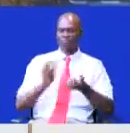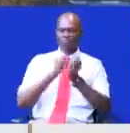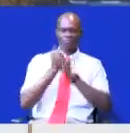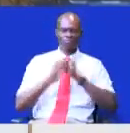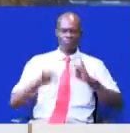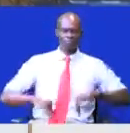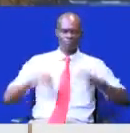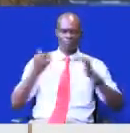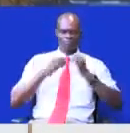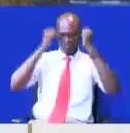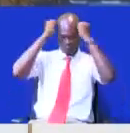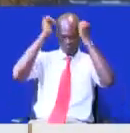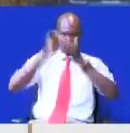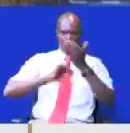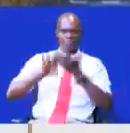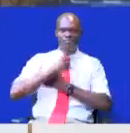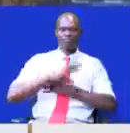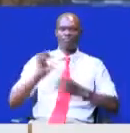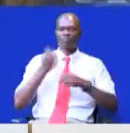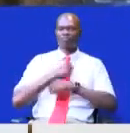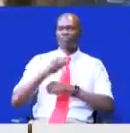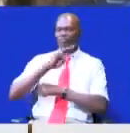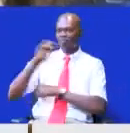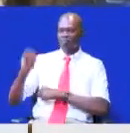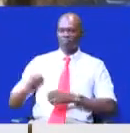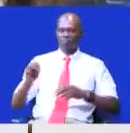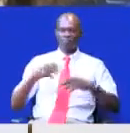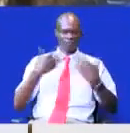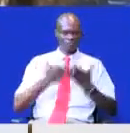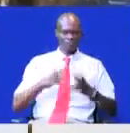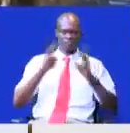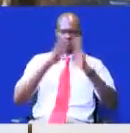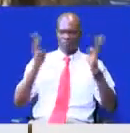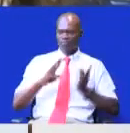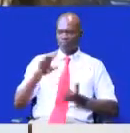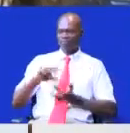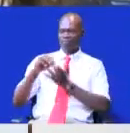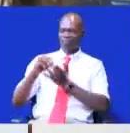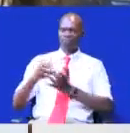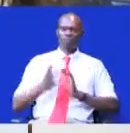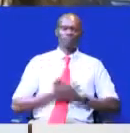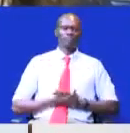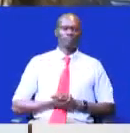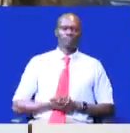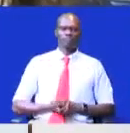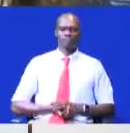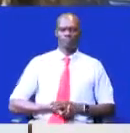e pacho kaendi kendo keto gi jogweko ma piny mangima nyalo dhialo. Ne Kala TV